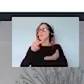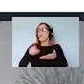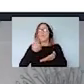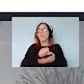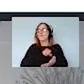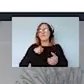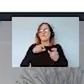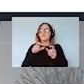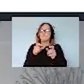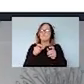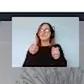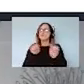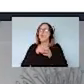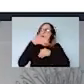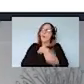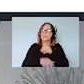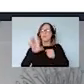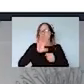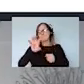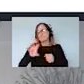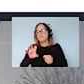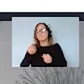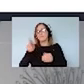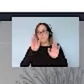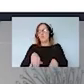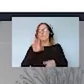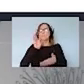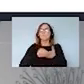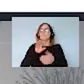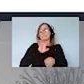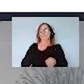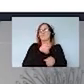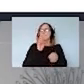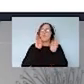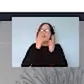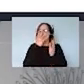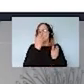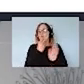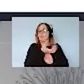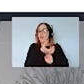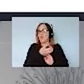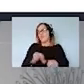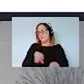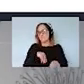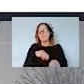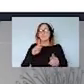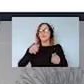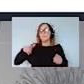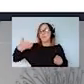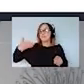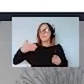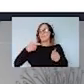się dokończyć, to obejrzy już nagranie. Będzie można zobaczyć również